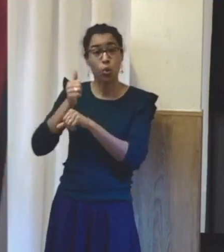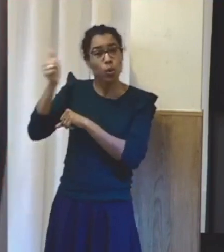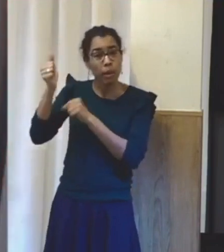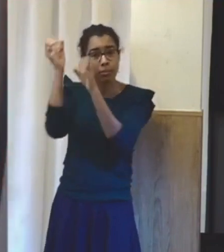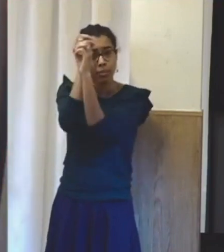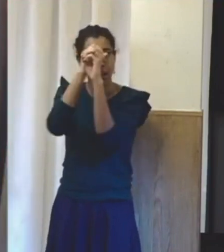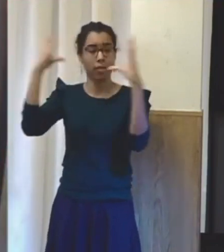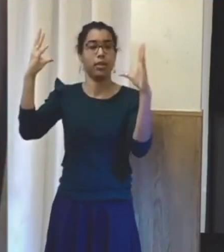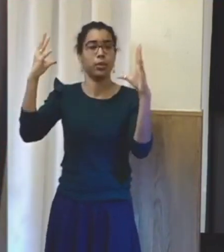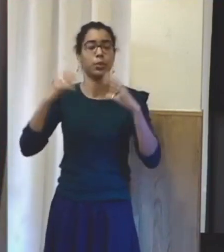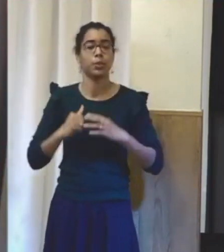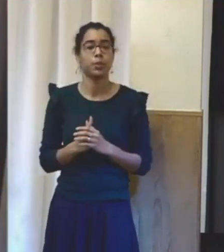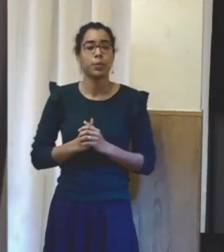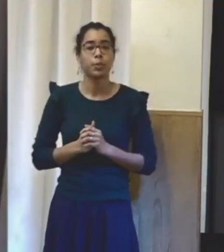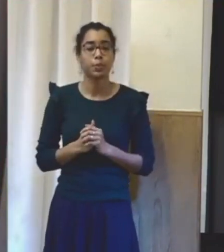révélation.